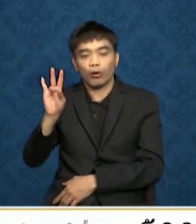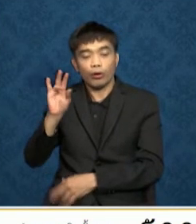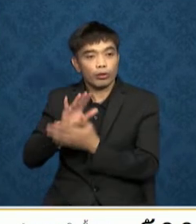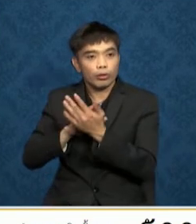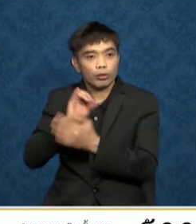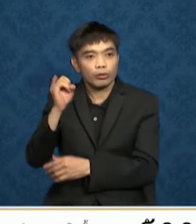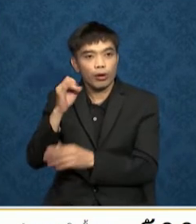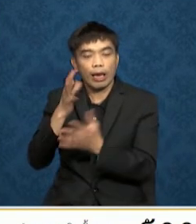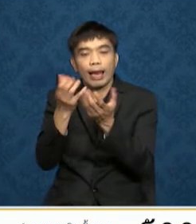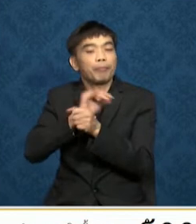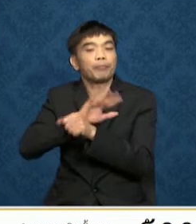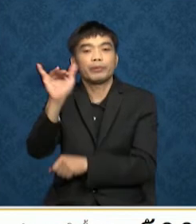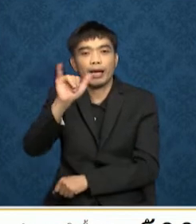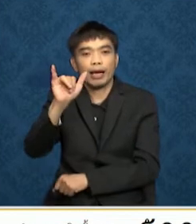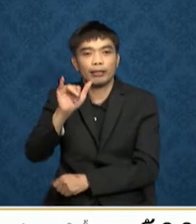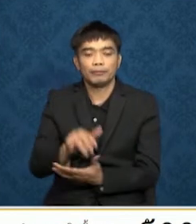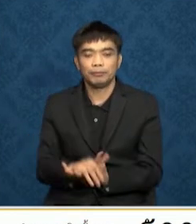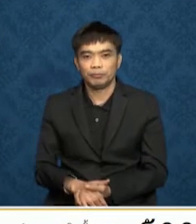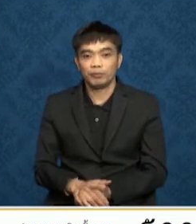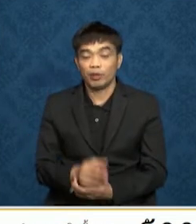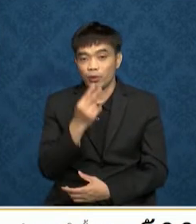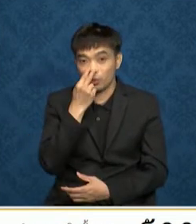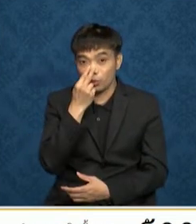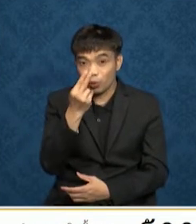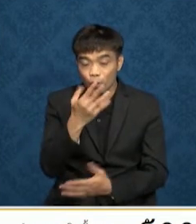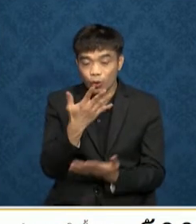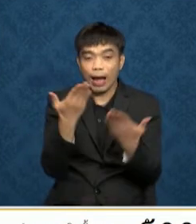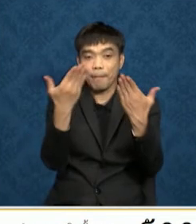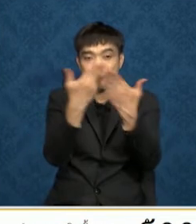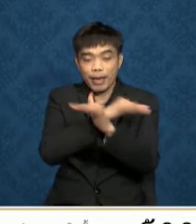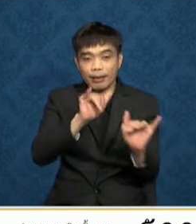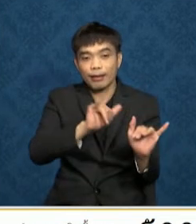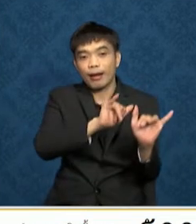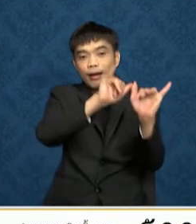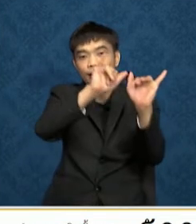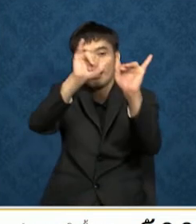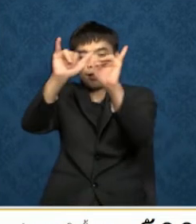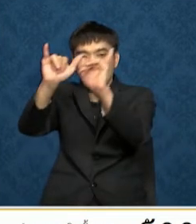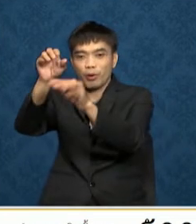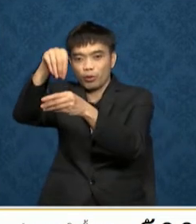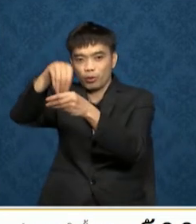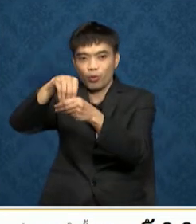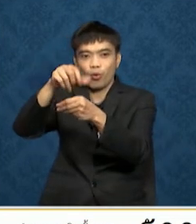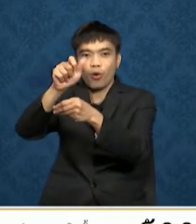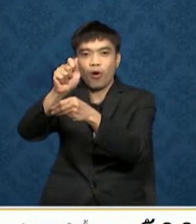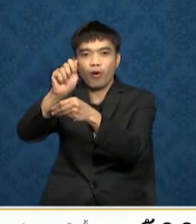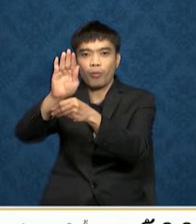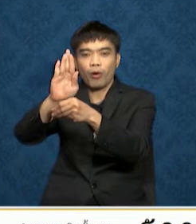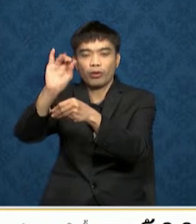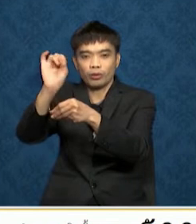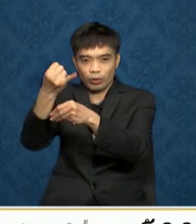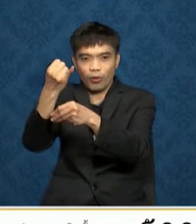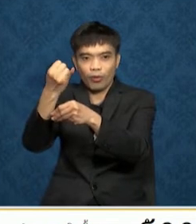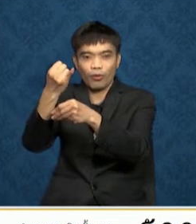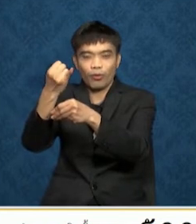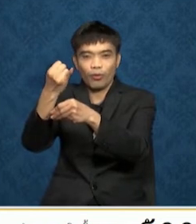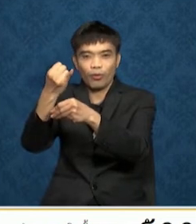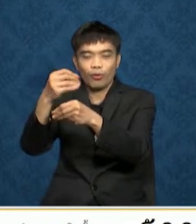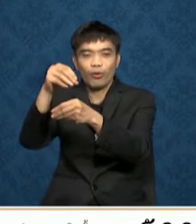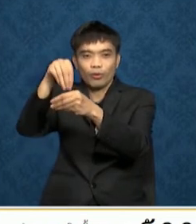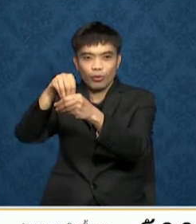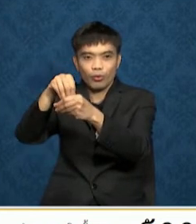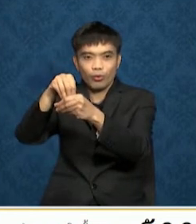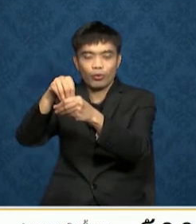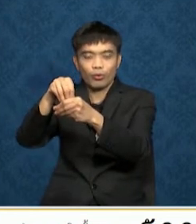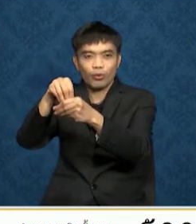ประธานครับเขามีคู่มือครับให้กับอให้ให้กับองค์การบริหารส่วนจังหวัดครับเขา